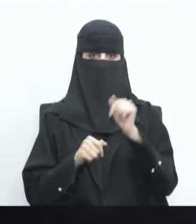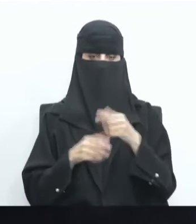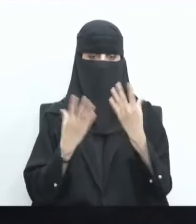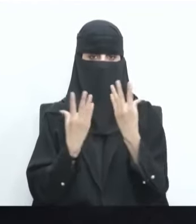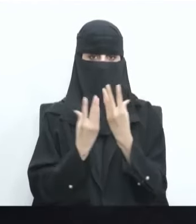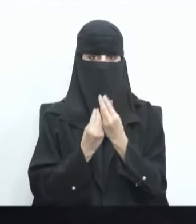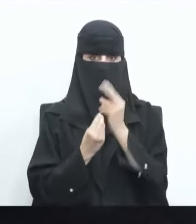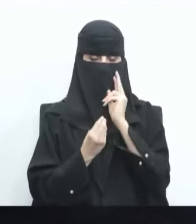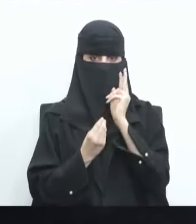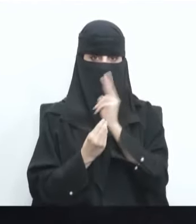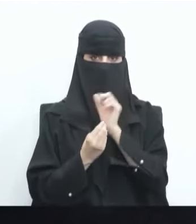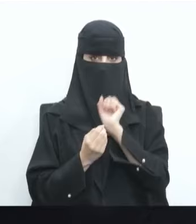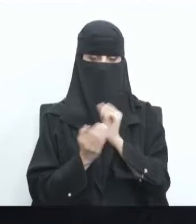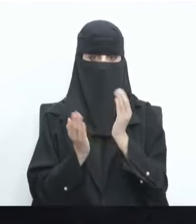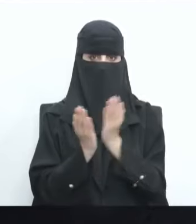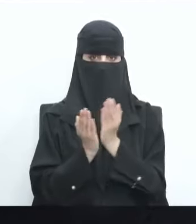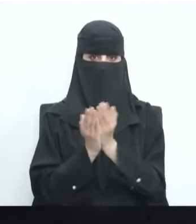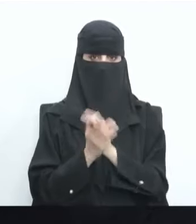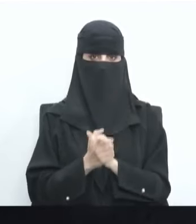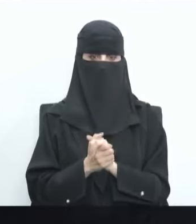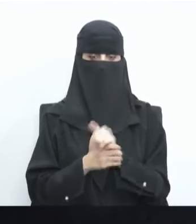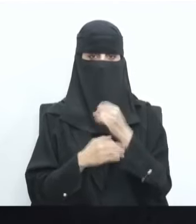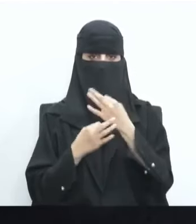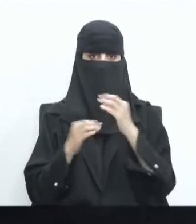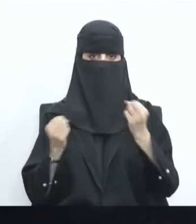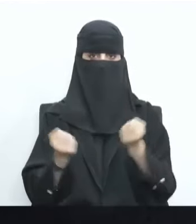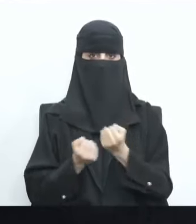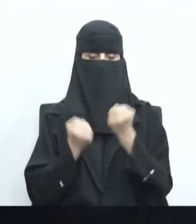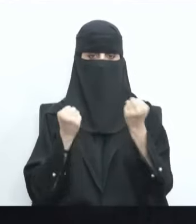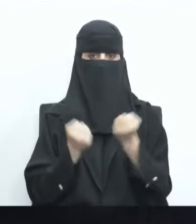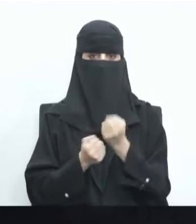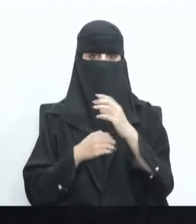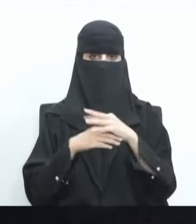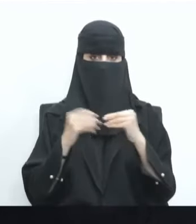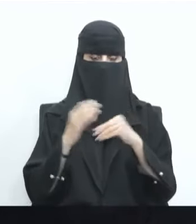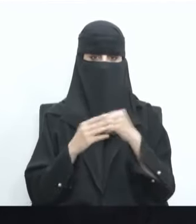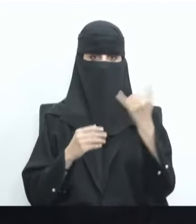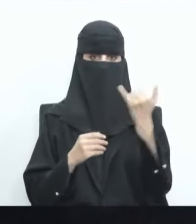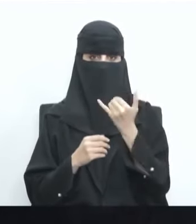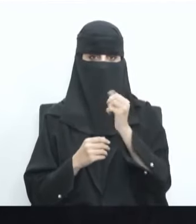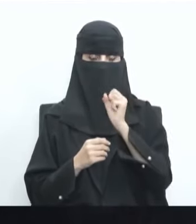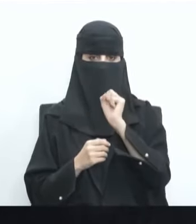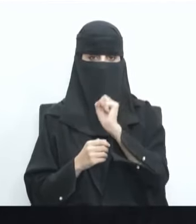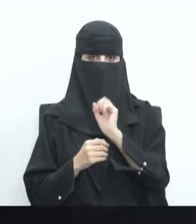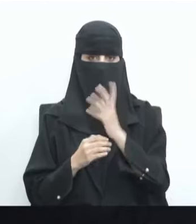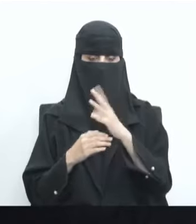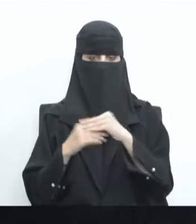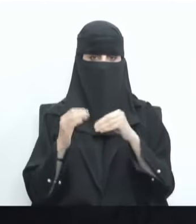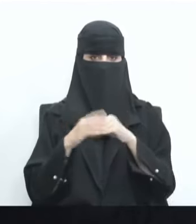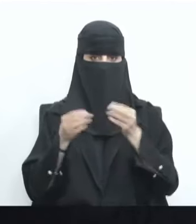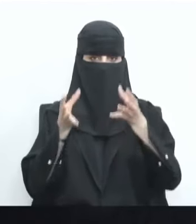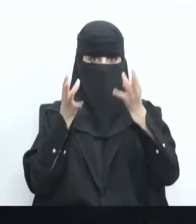معكم بمشيئه الله تعالى في هذا الدرس لنتدرب على مهاره مهمه من مهارات التعلم